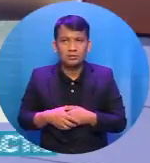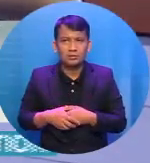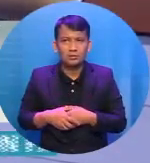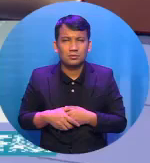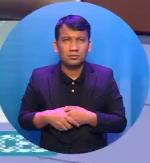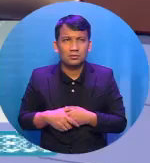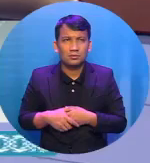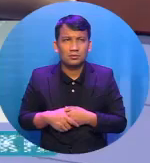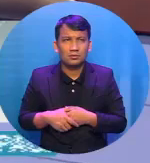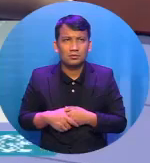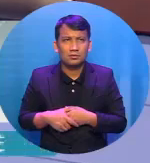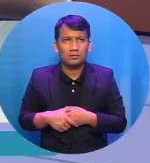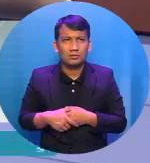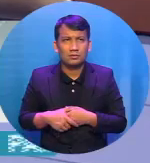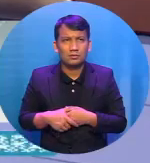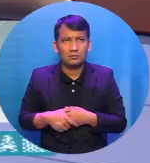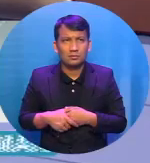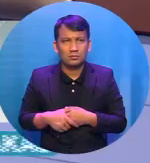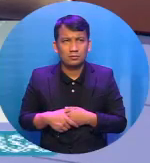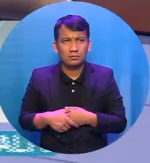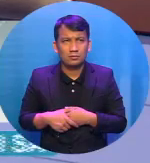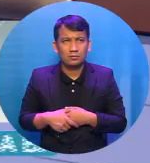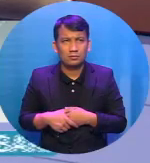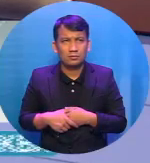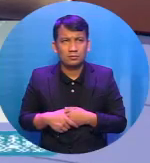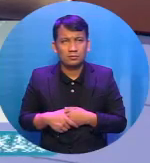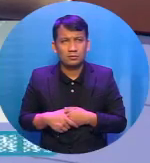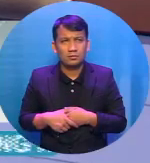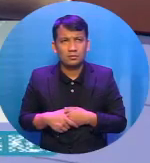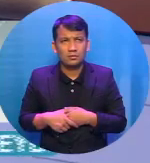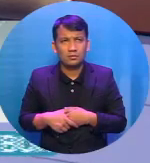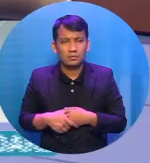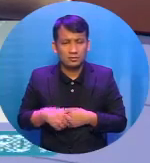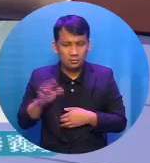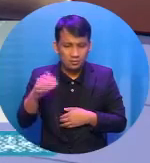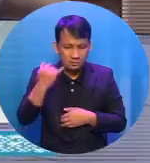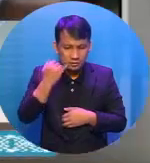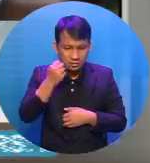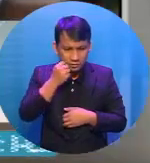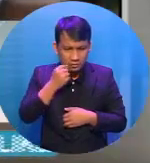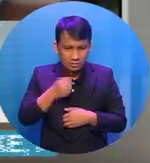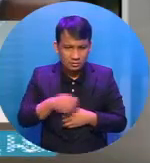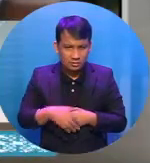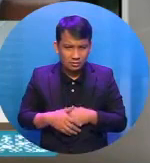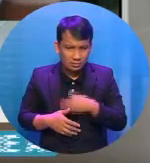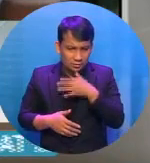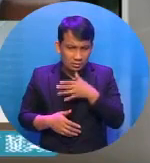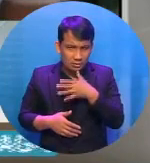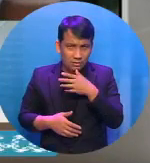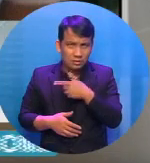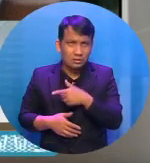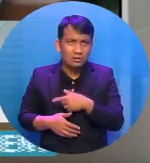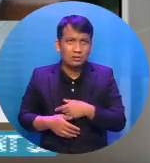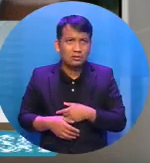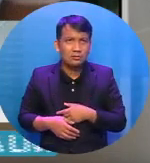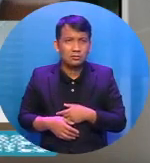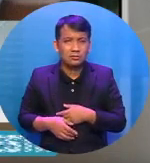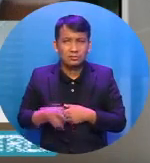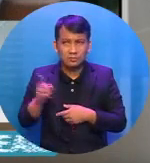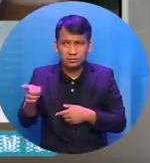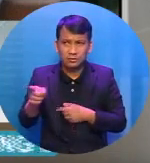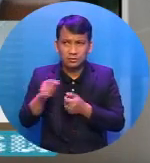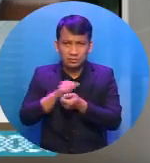Nay, sandali lang po, Jessa, ha? Okay. Nay. Sir Idol. Kayo